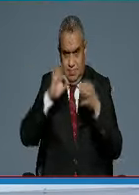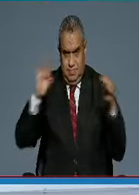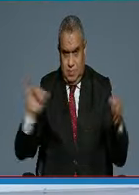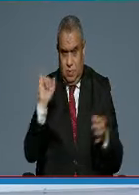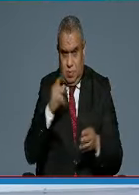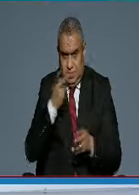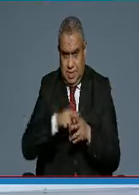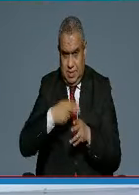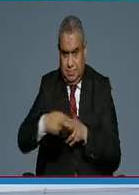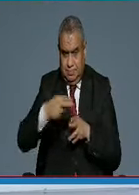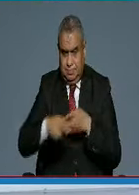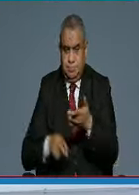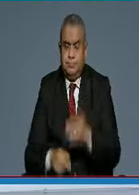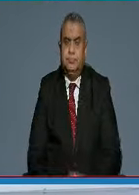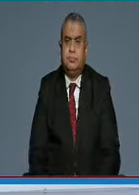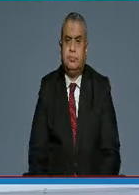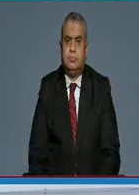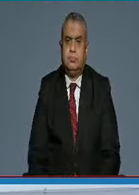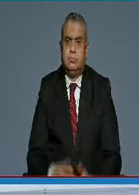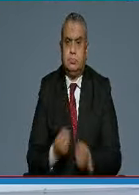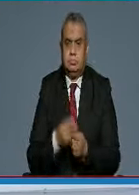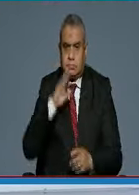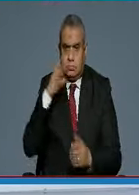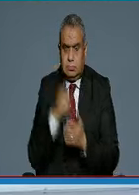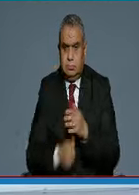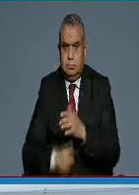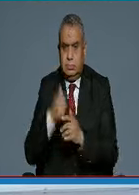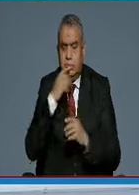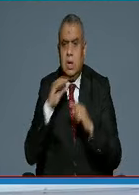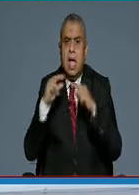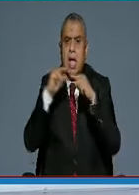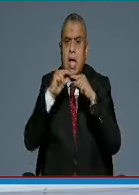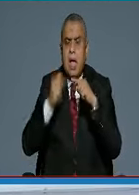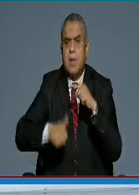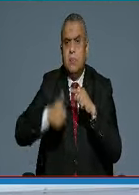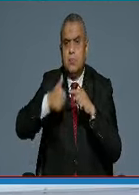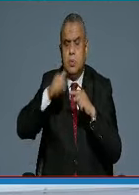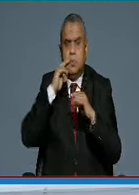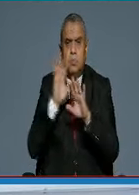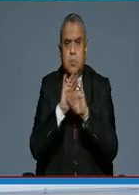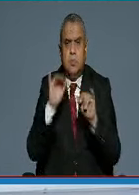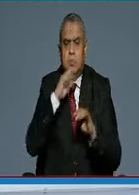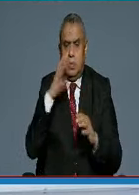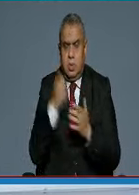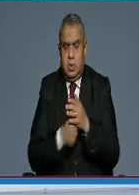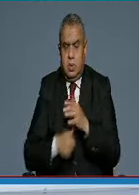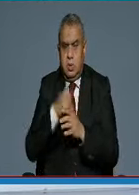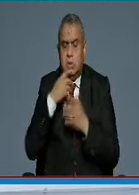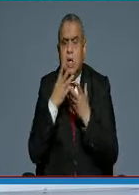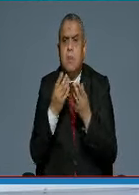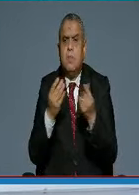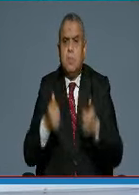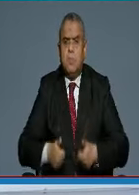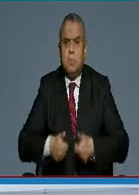يعني انا النهارده اتكلم على ايجابيات والنهارده يعني بص شوال ايجابيات